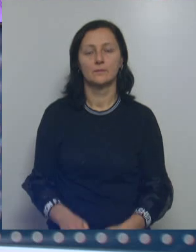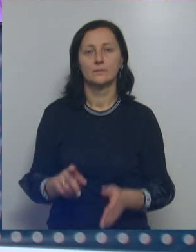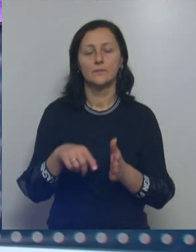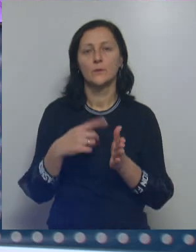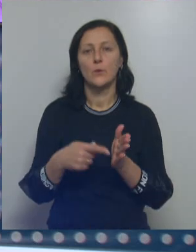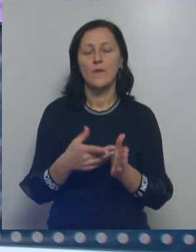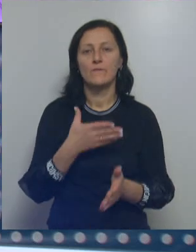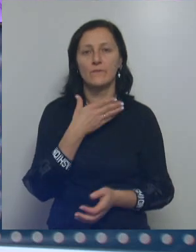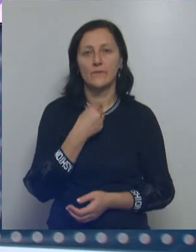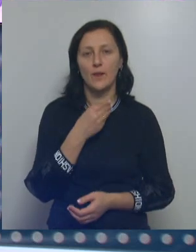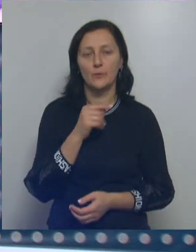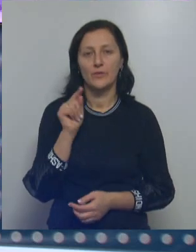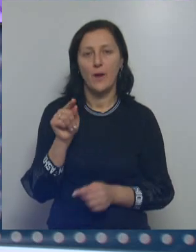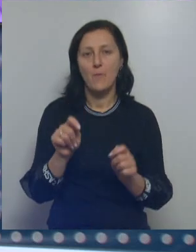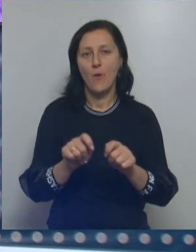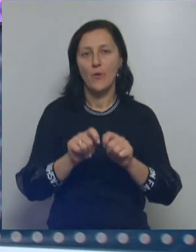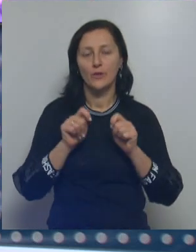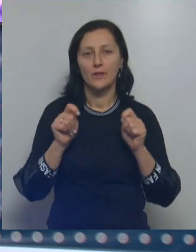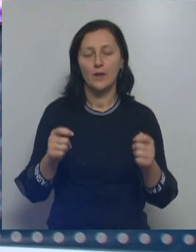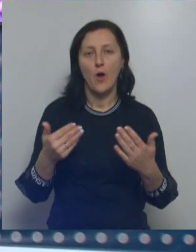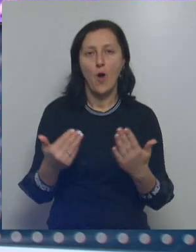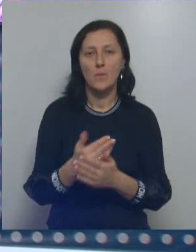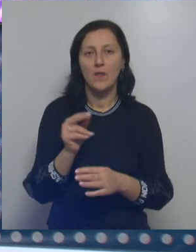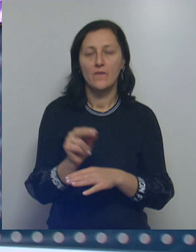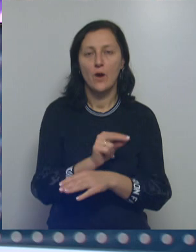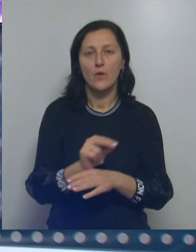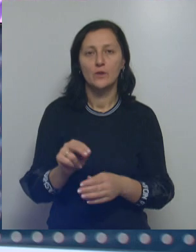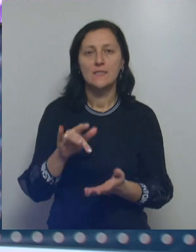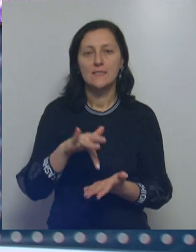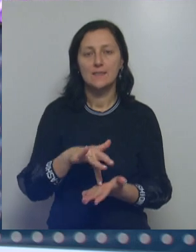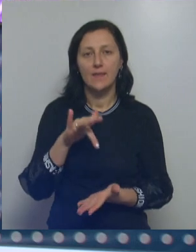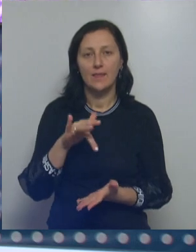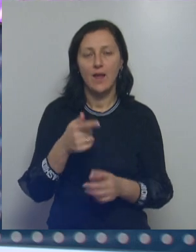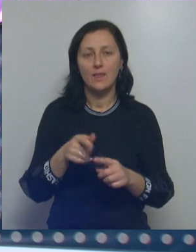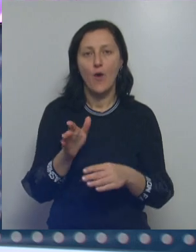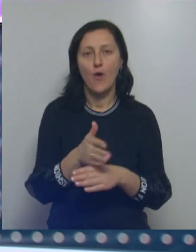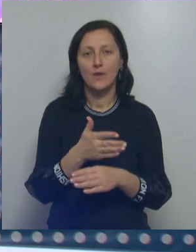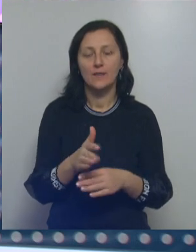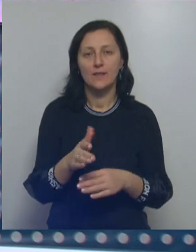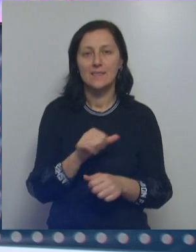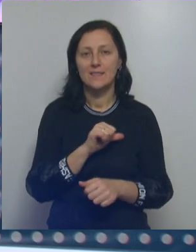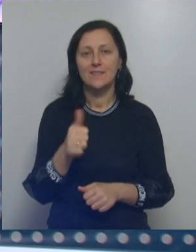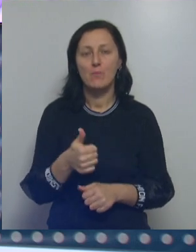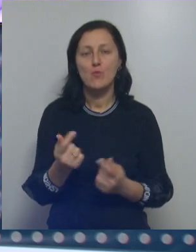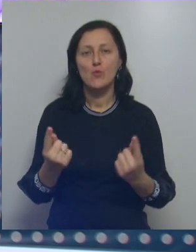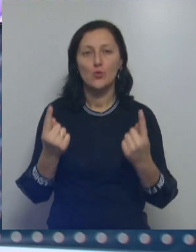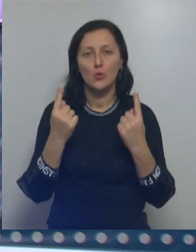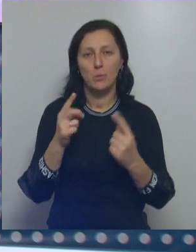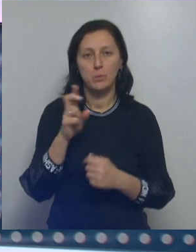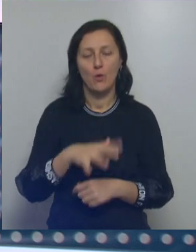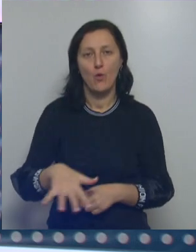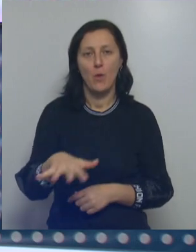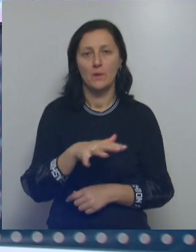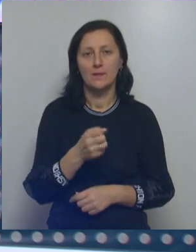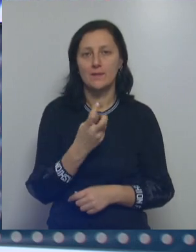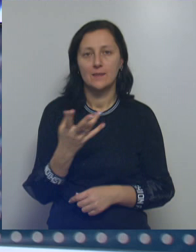Перенесемся в Валуйки. Там открыли обновленный многофункциональный центр. Отделение одно из пяти самых крупных в нашей области.